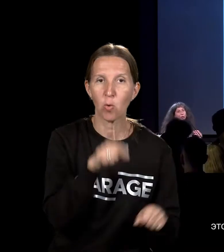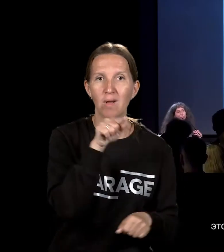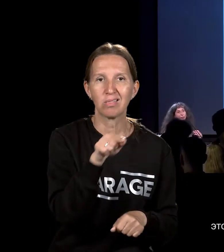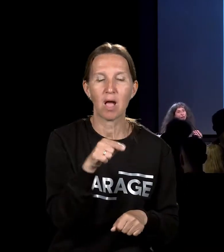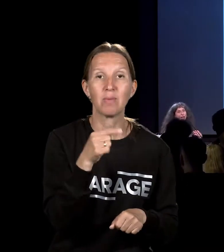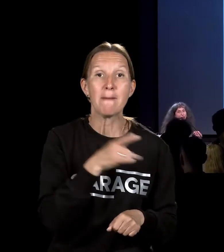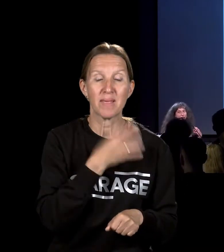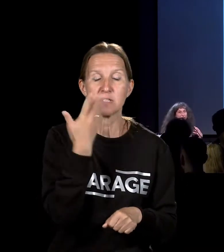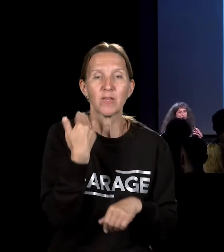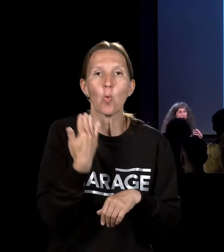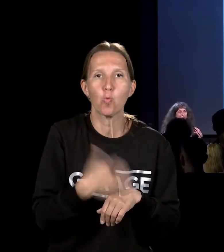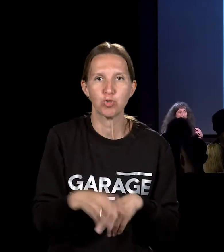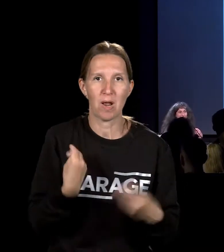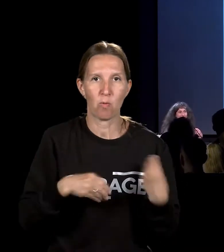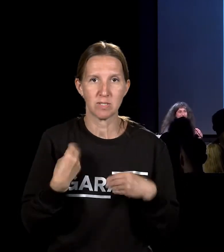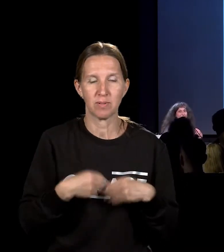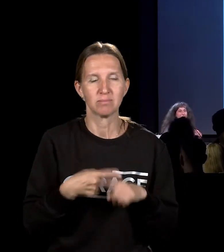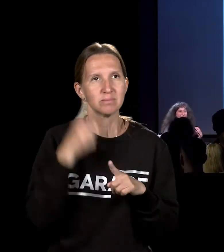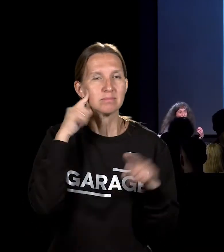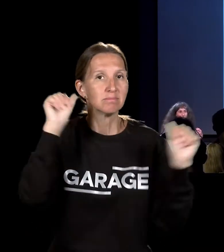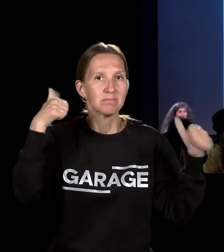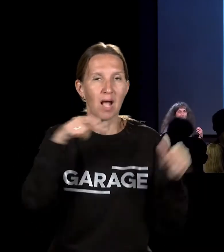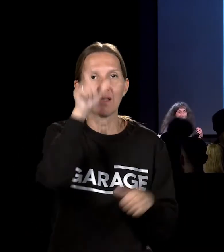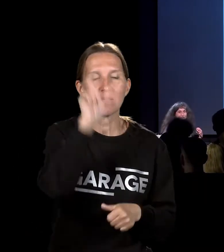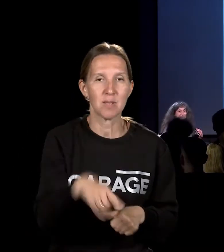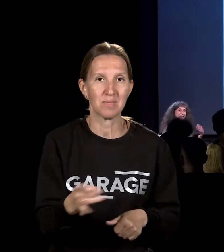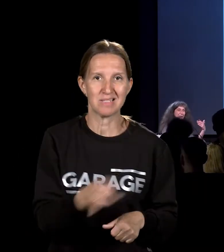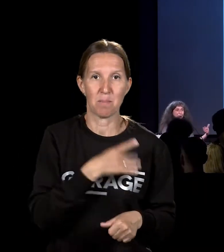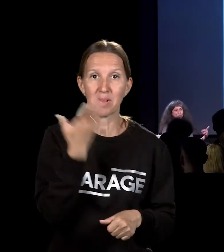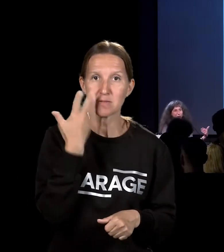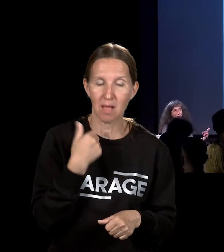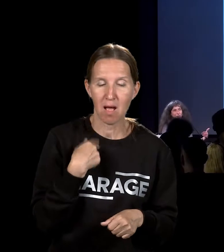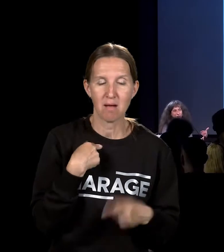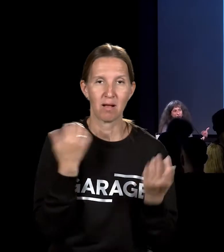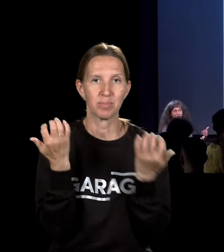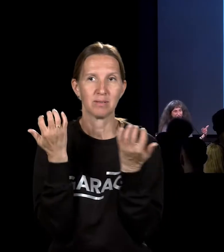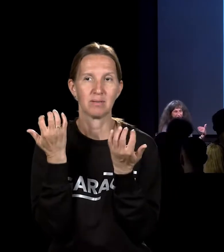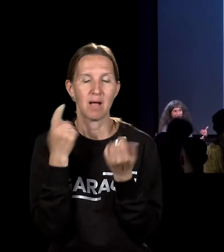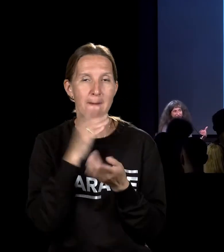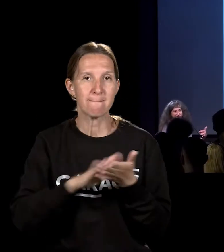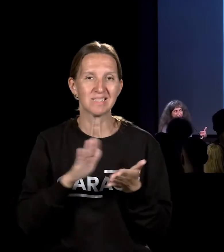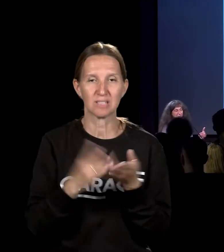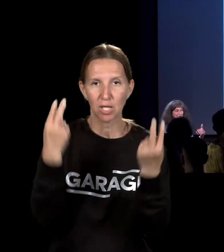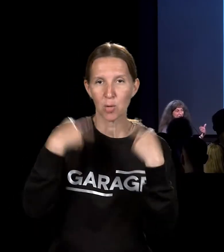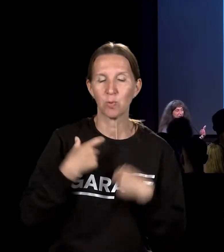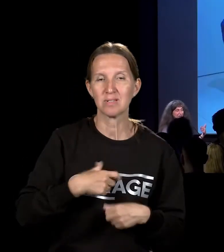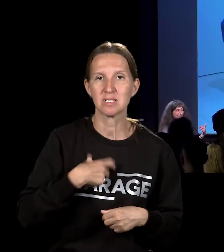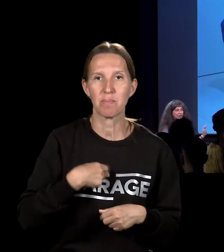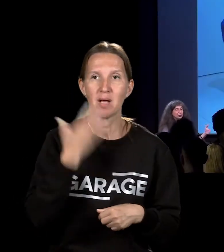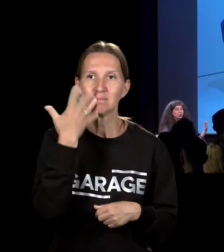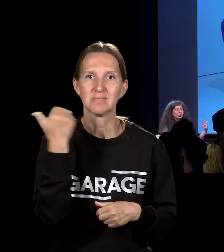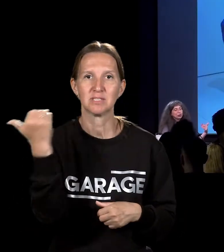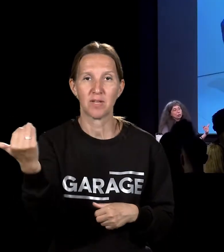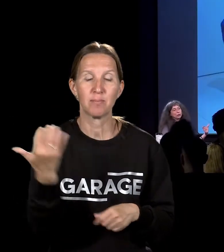костюмом. Анонимность белизны маскирует себя анонимностью монохромной окраски. Цвет